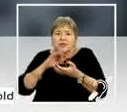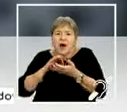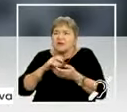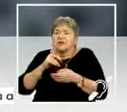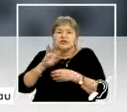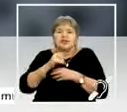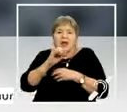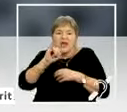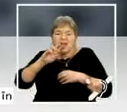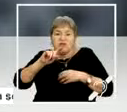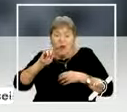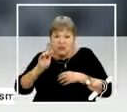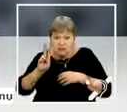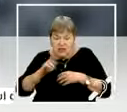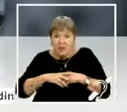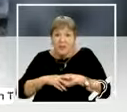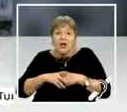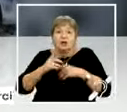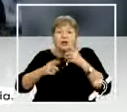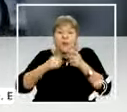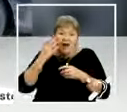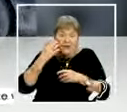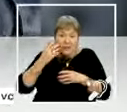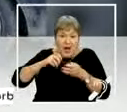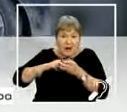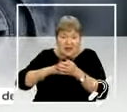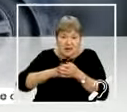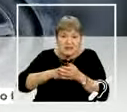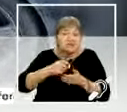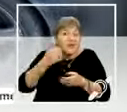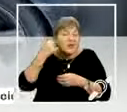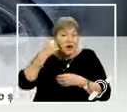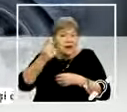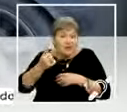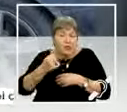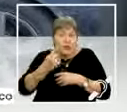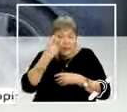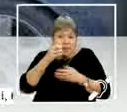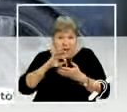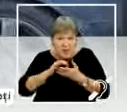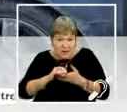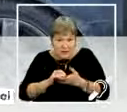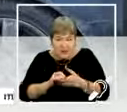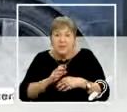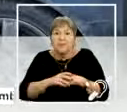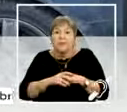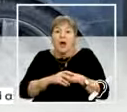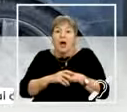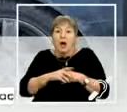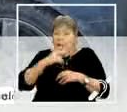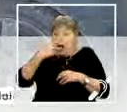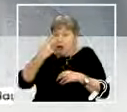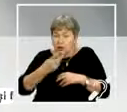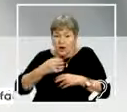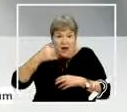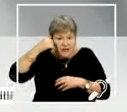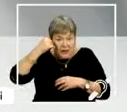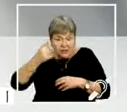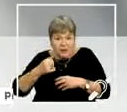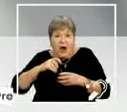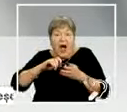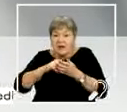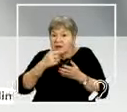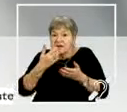Ilfov. Doamna a închis apelul, primul apel, că de fapt au fost două apeluri din partea doamnei. Al doilea, primul a închis pentru